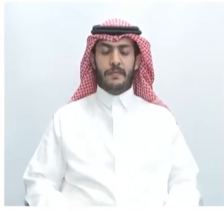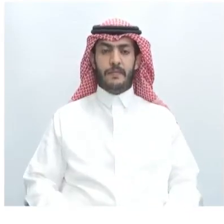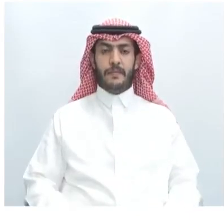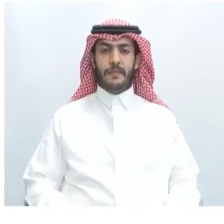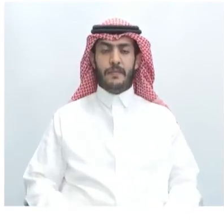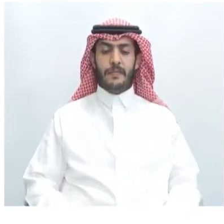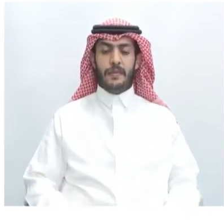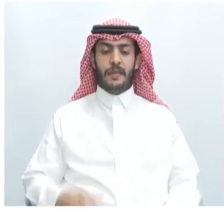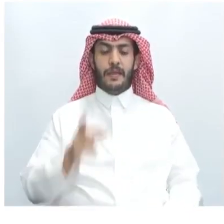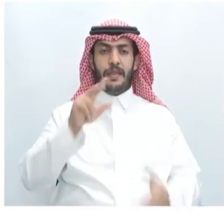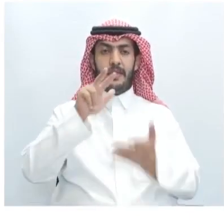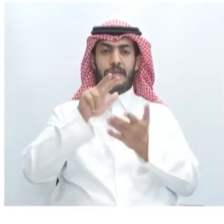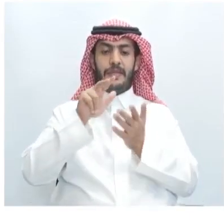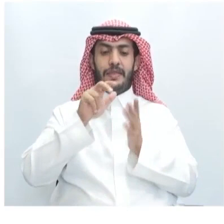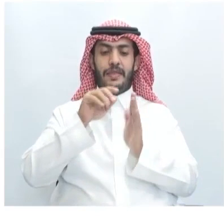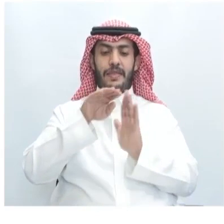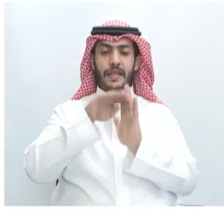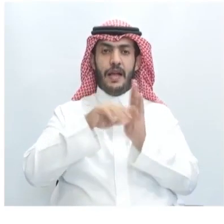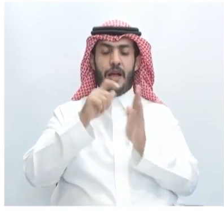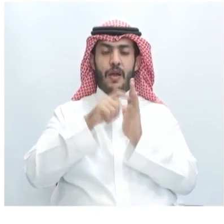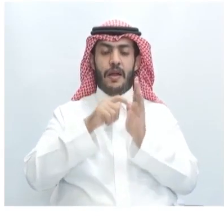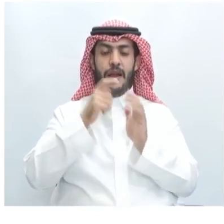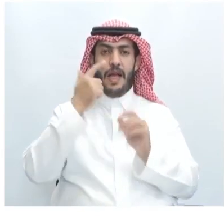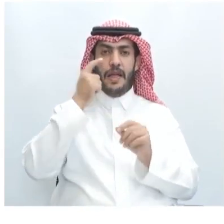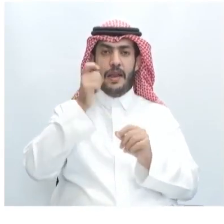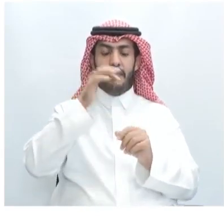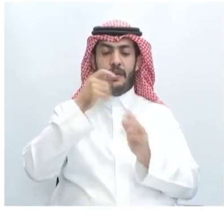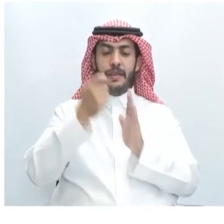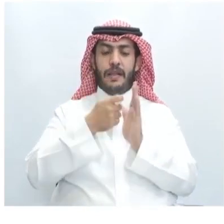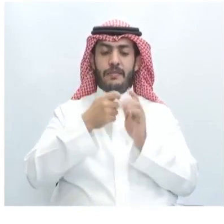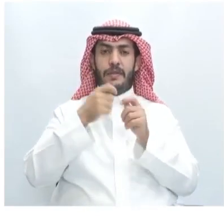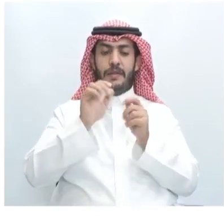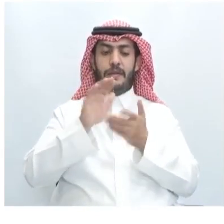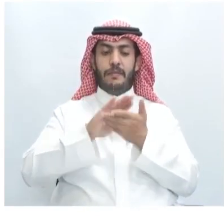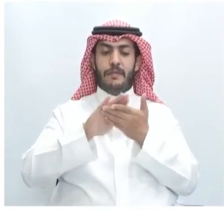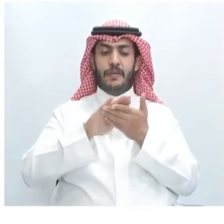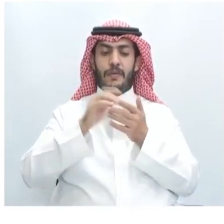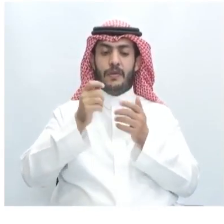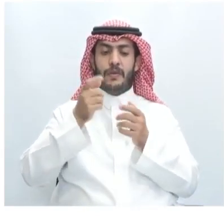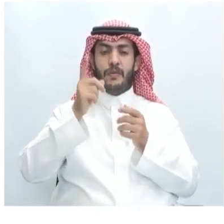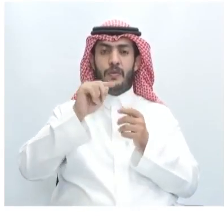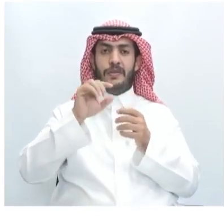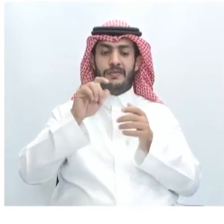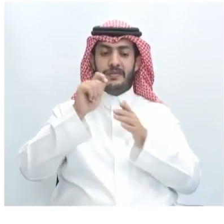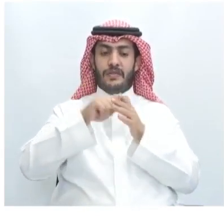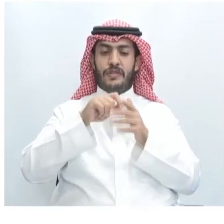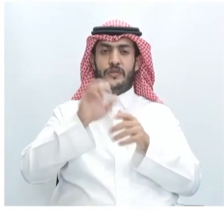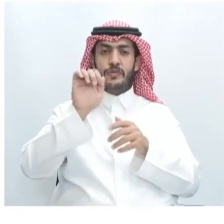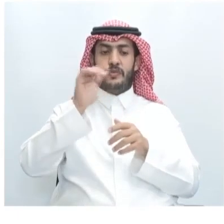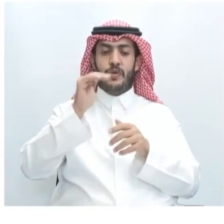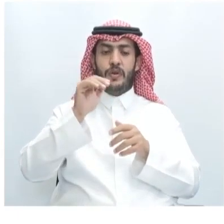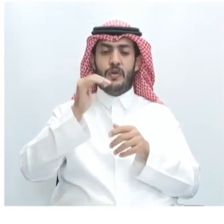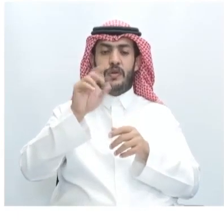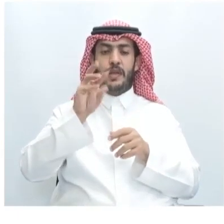ايضا من التطبيقات القانونيه التي حدثت عند النبي صلى الله عليه وسلم كتابه صحيفه المدينه واجراء صلح الحديبيه